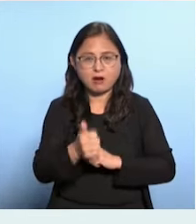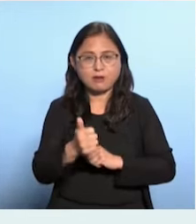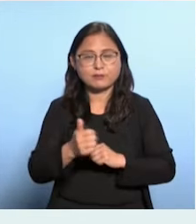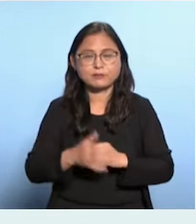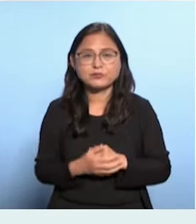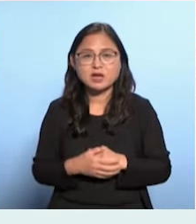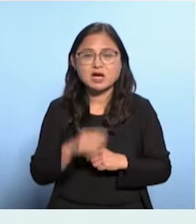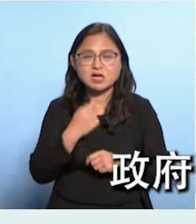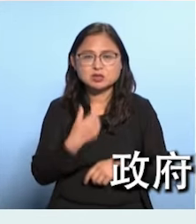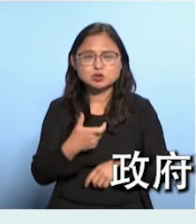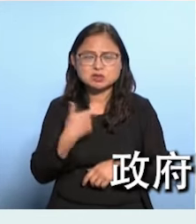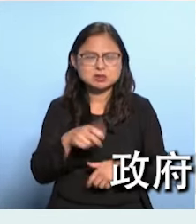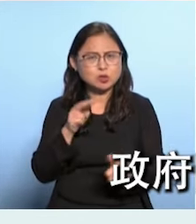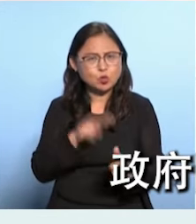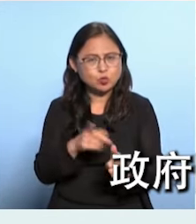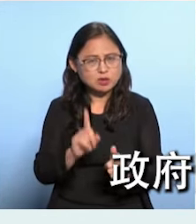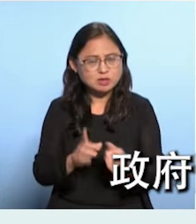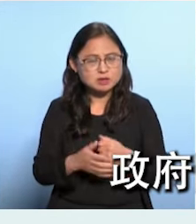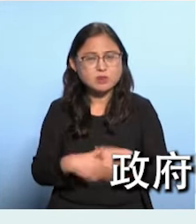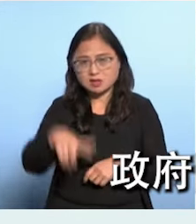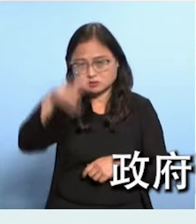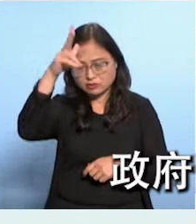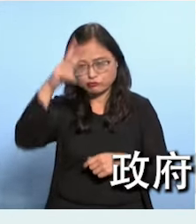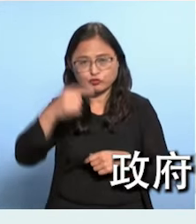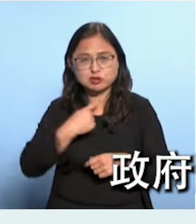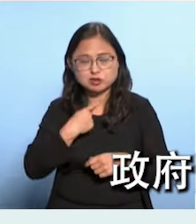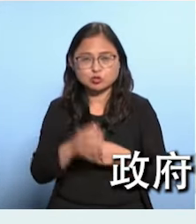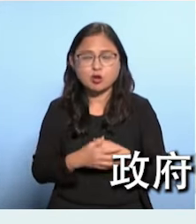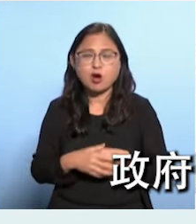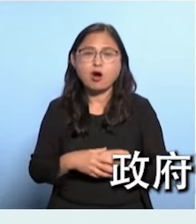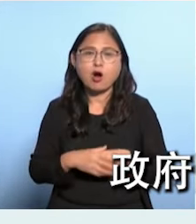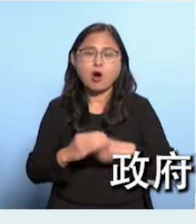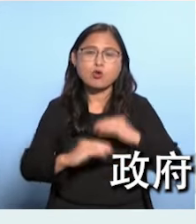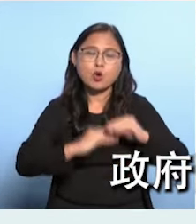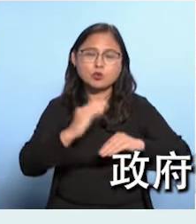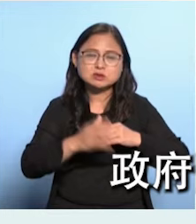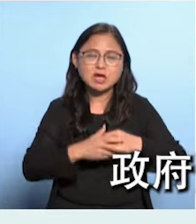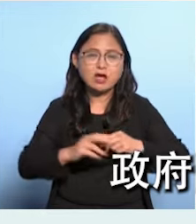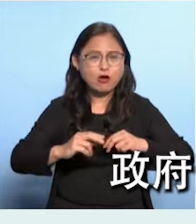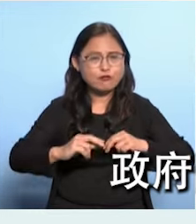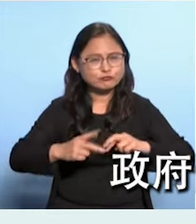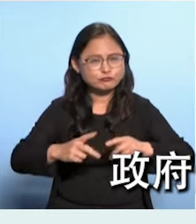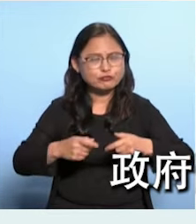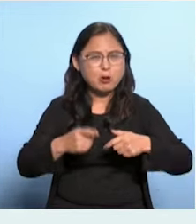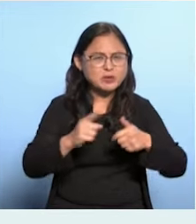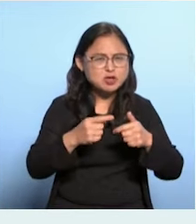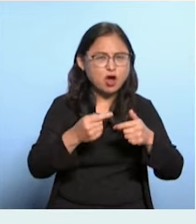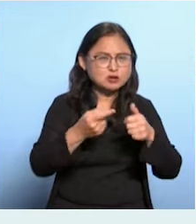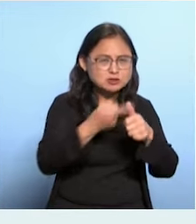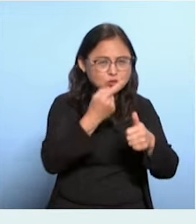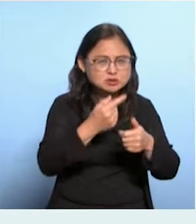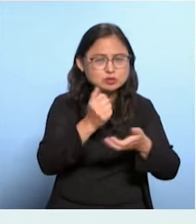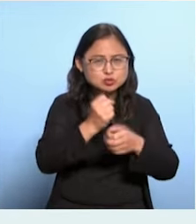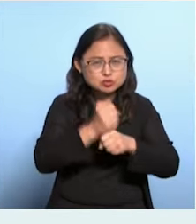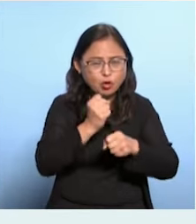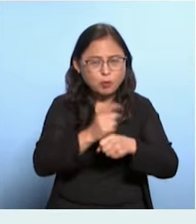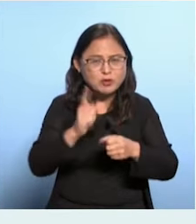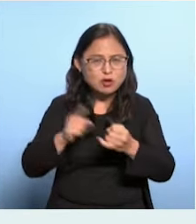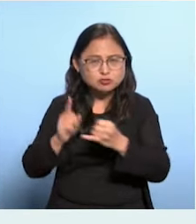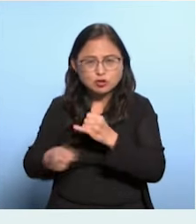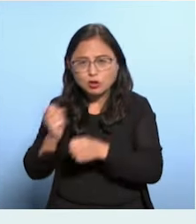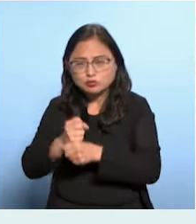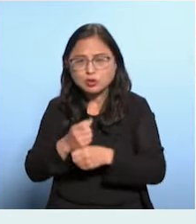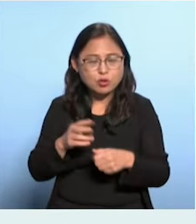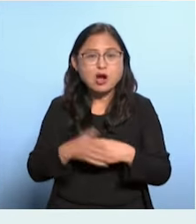要妥善理財，政府除了要檢視工程的推展優次，也要更有效